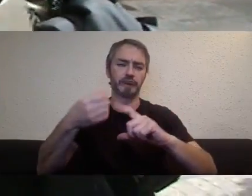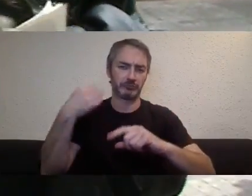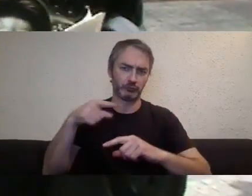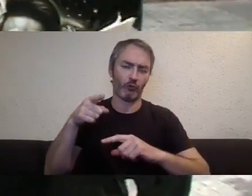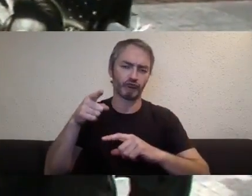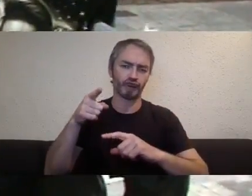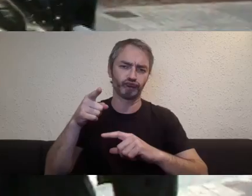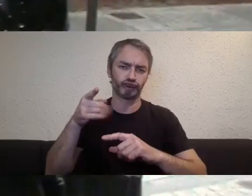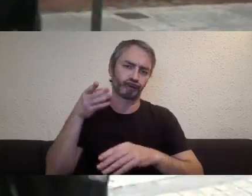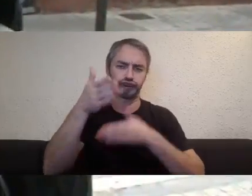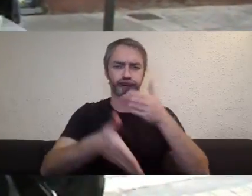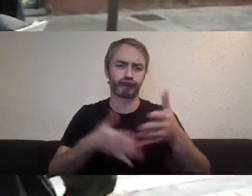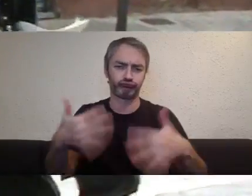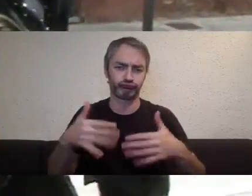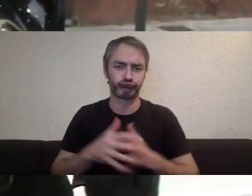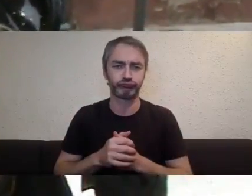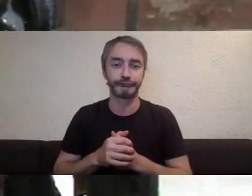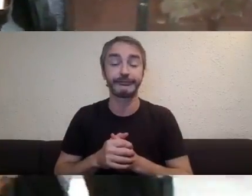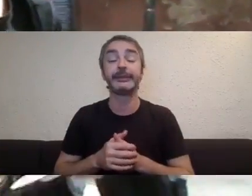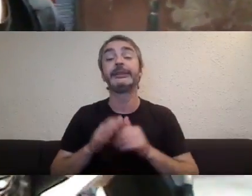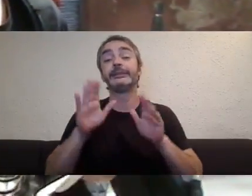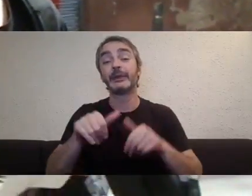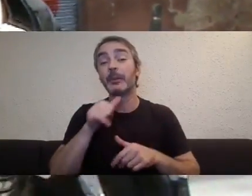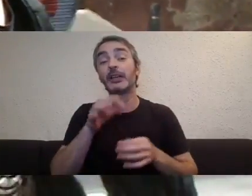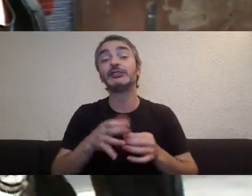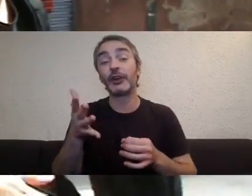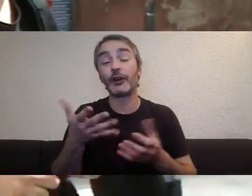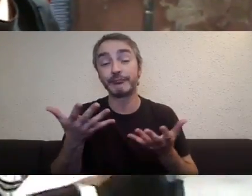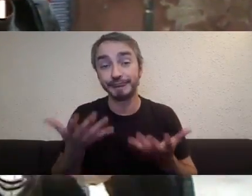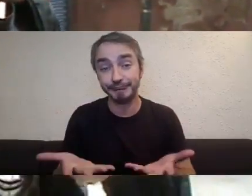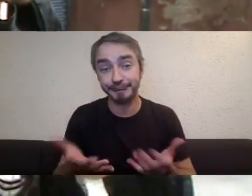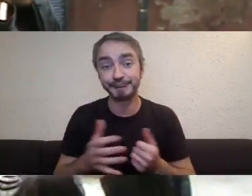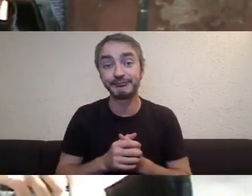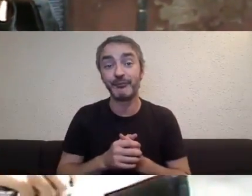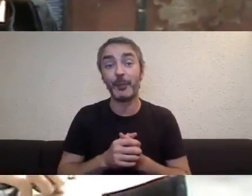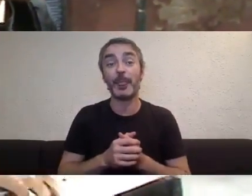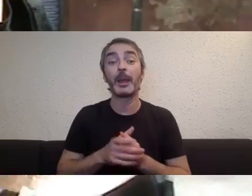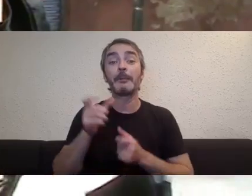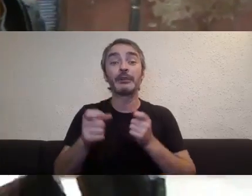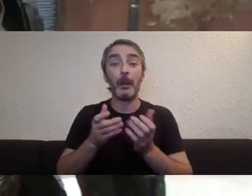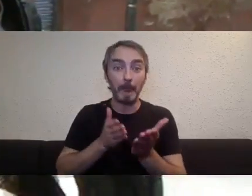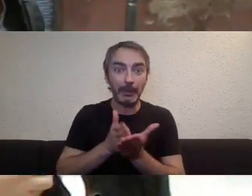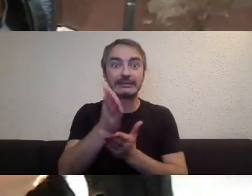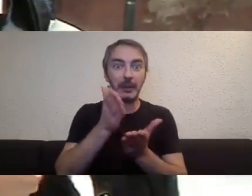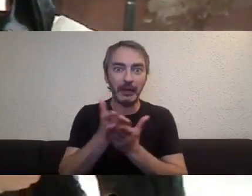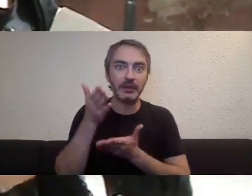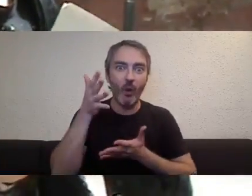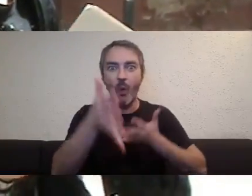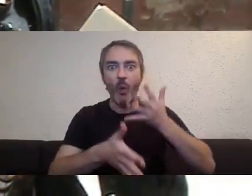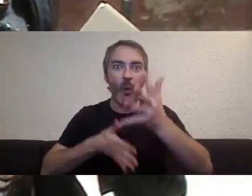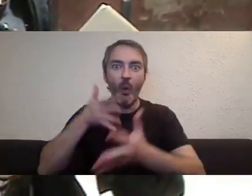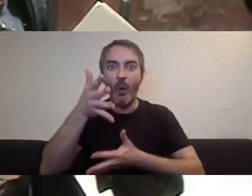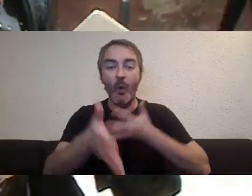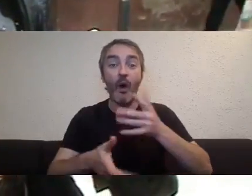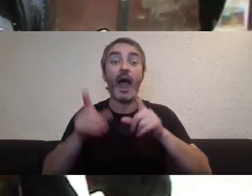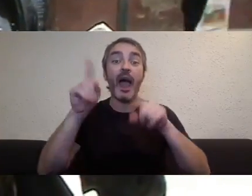Malauradament, doncs, també el que diem, no? El pas de la gent i de més va fer que la casa comencés